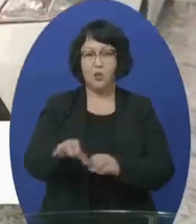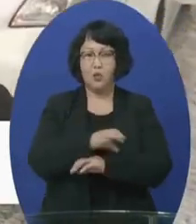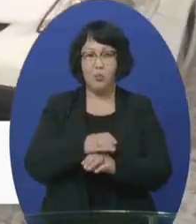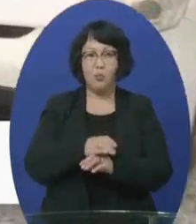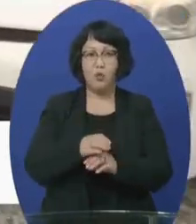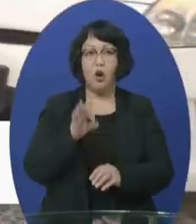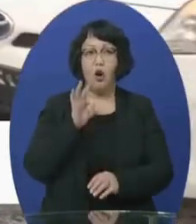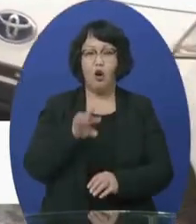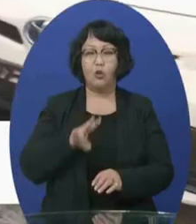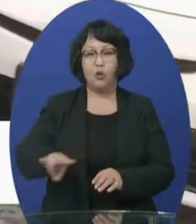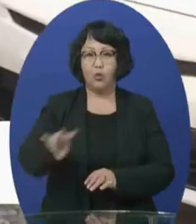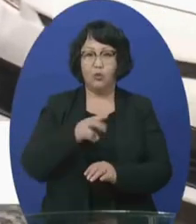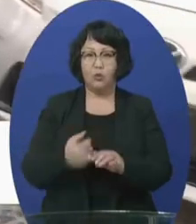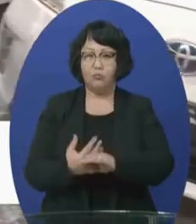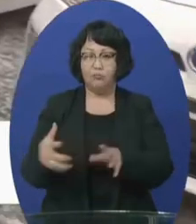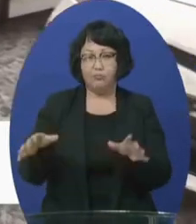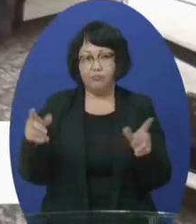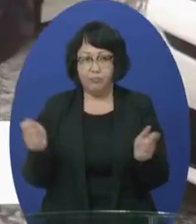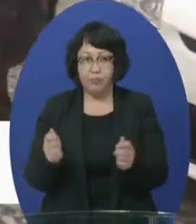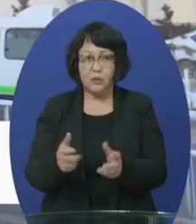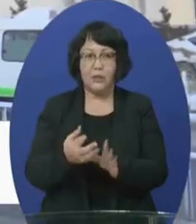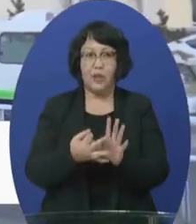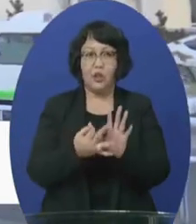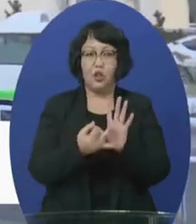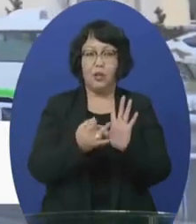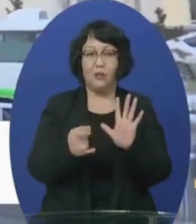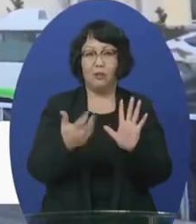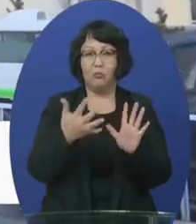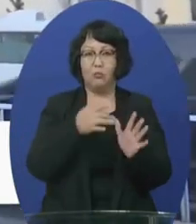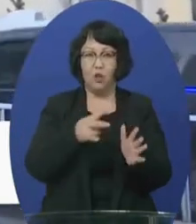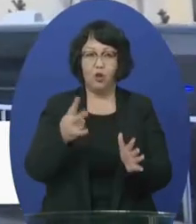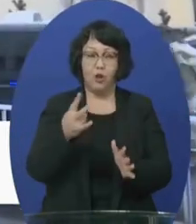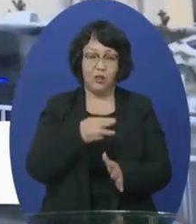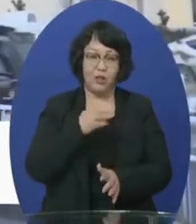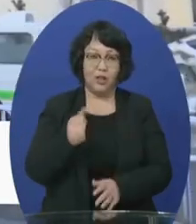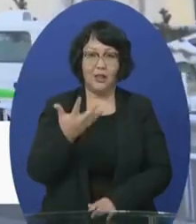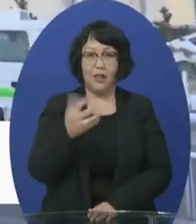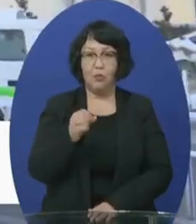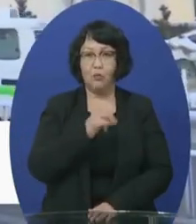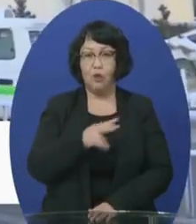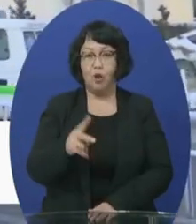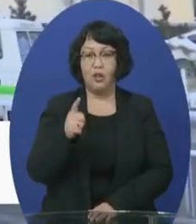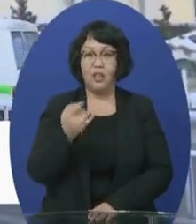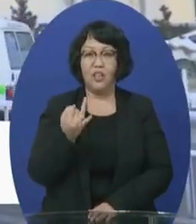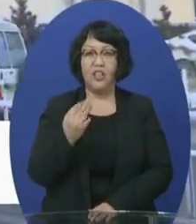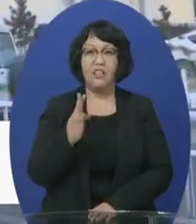нөөцт 87.5 тонн ногоон тэжээл 50 тонн хэвгийг хөргүүлсэн байна.